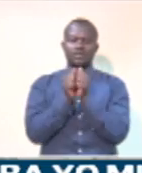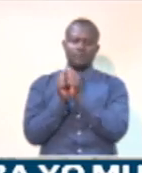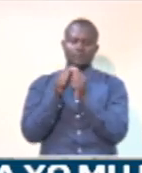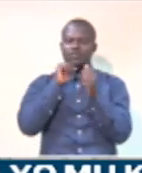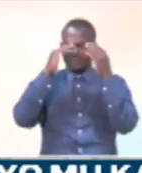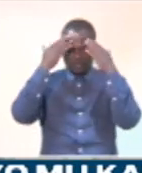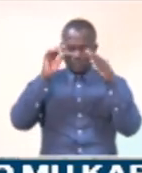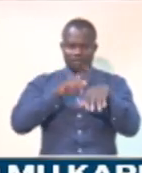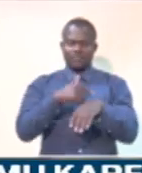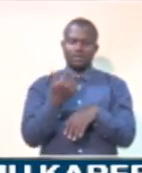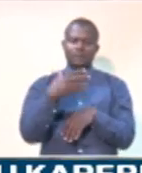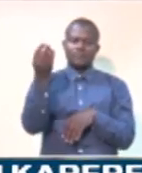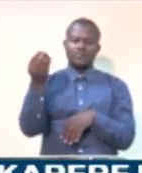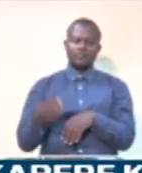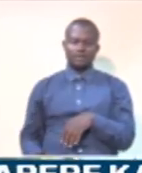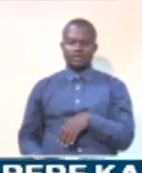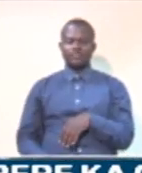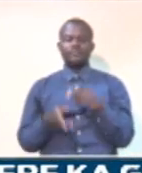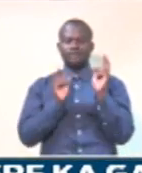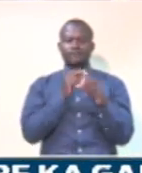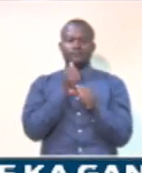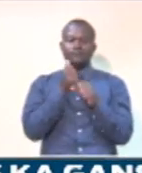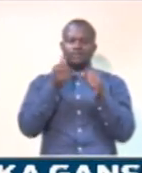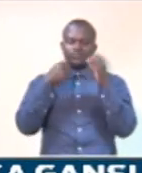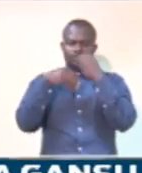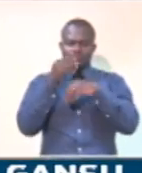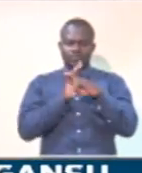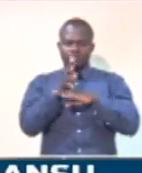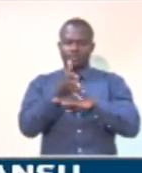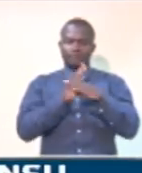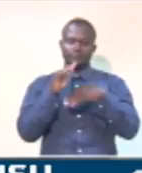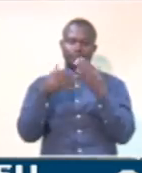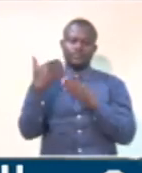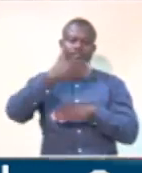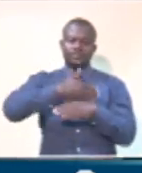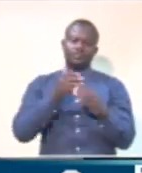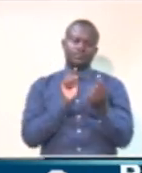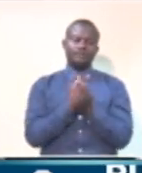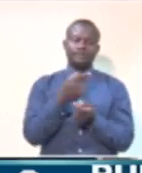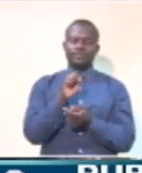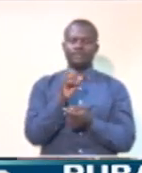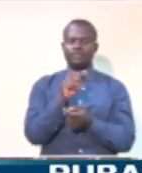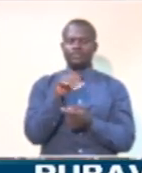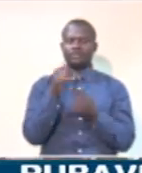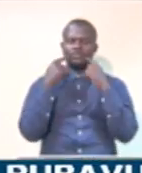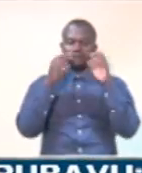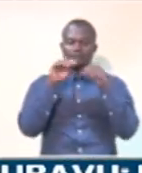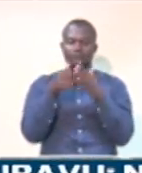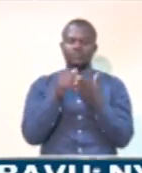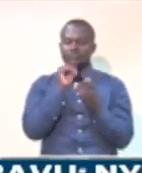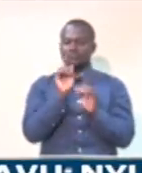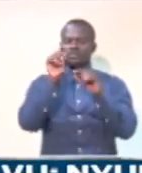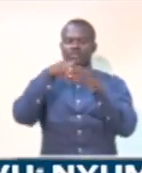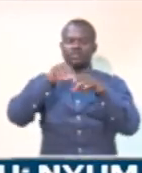tuzi igihe bazavamo. Abasanzwe bakora ubucuruzi bwambukiranya umupaka uhuza Gisenyi na Goma bavuze ko uyu munsi baterekeje